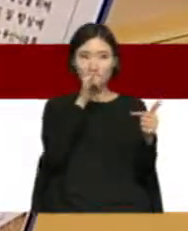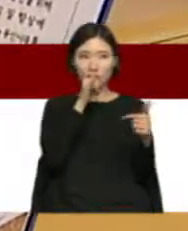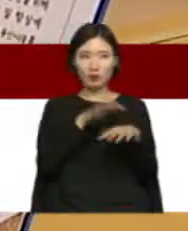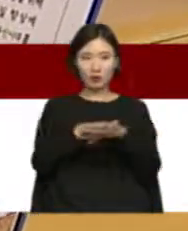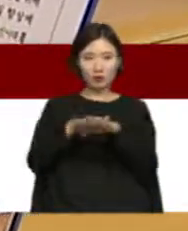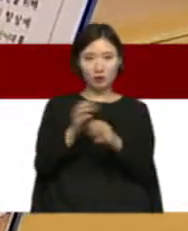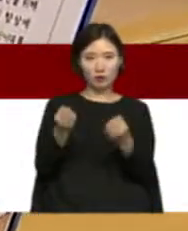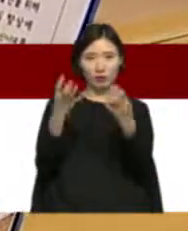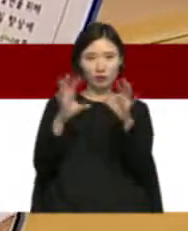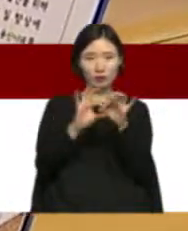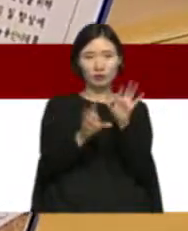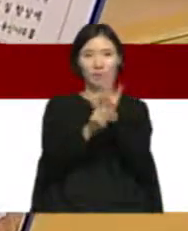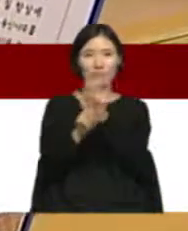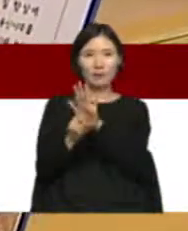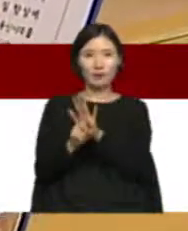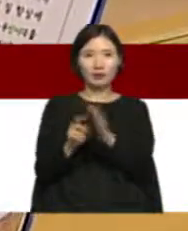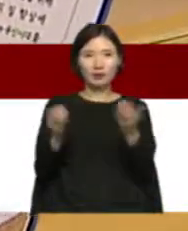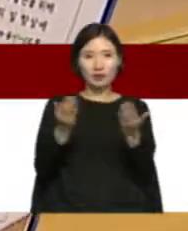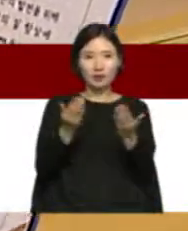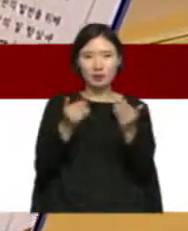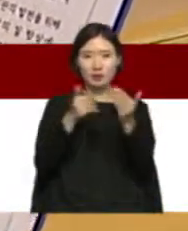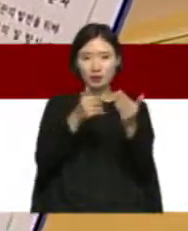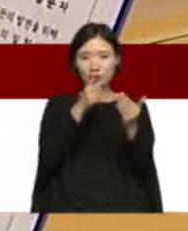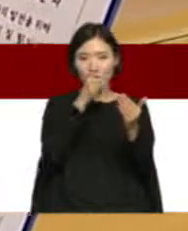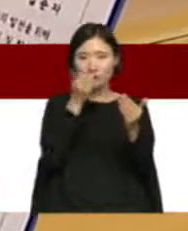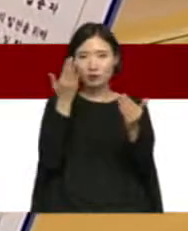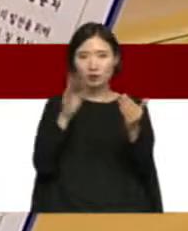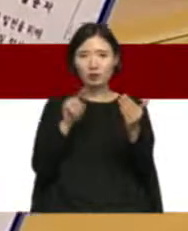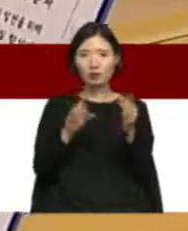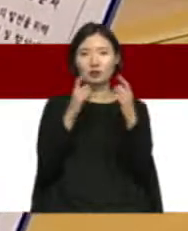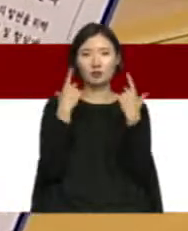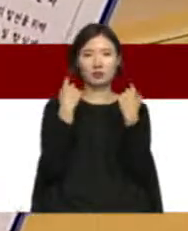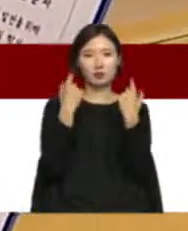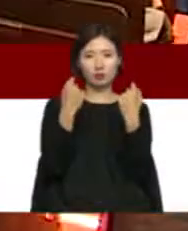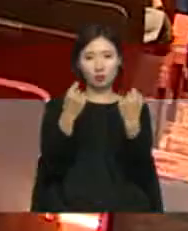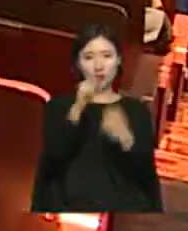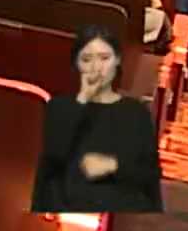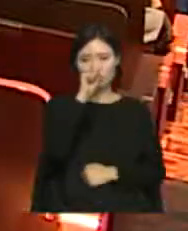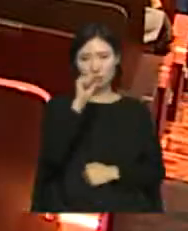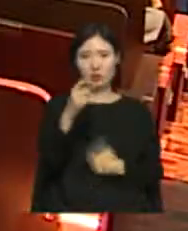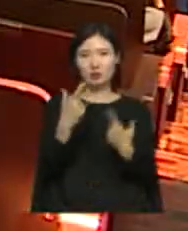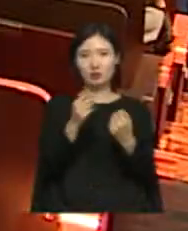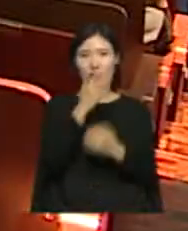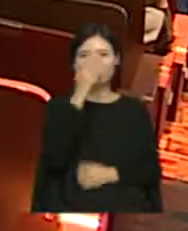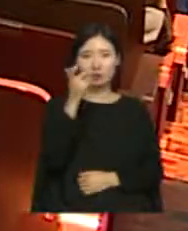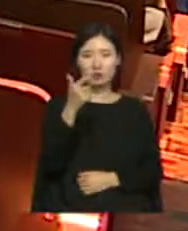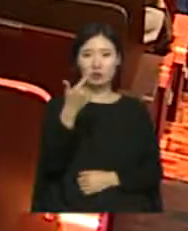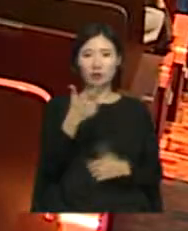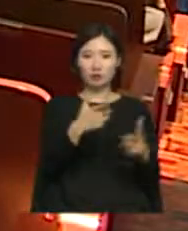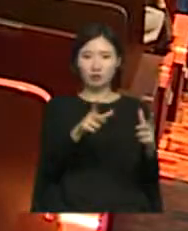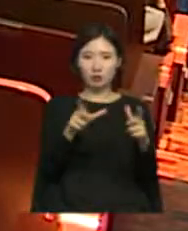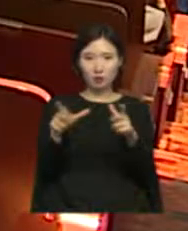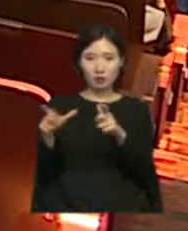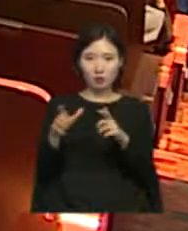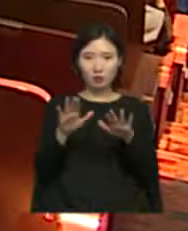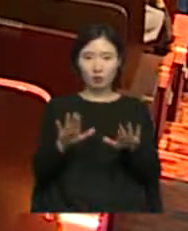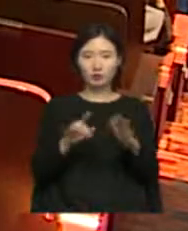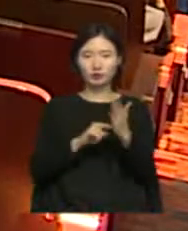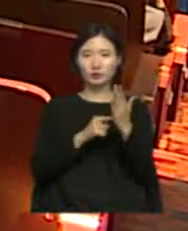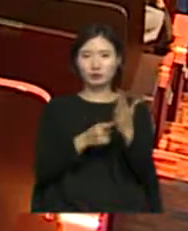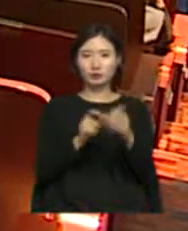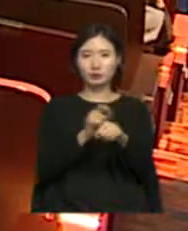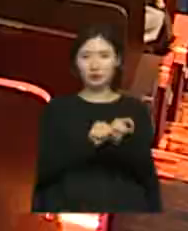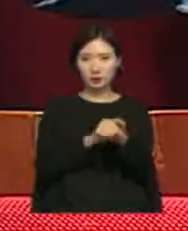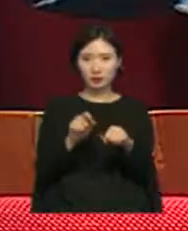파티를 통해서 좀 알리는 작업들을 했는데 좀 그런 것들이 계속 지속되었으면 좋겠어요. 용산구 16개 동에서 올해 추진한